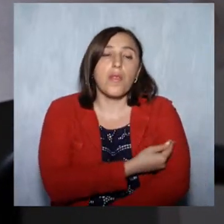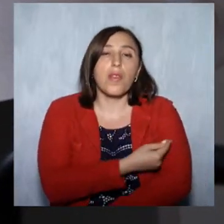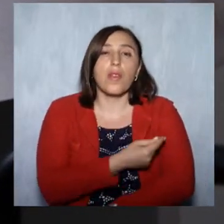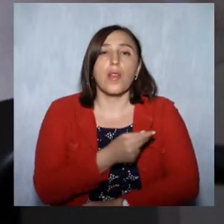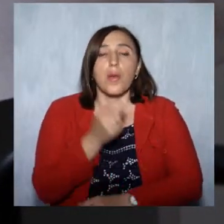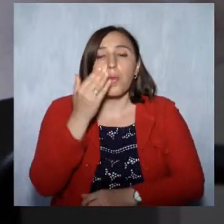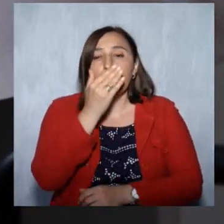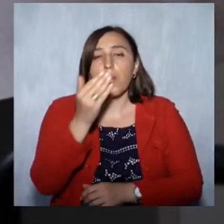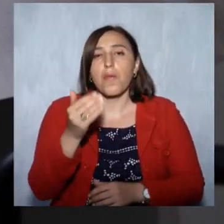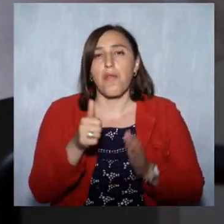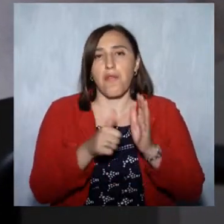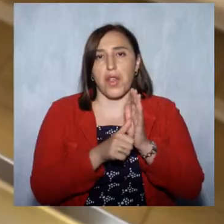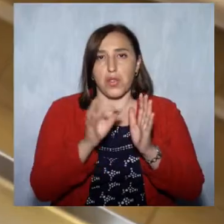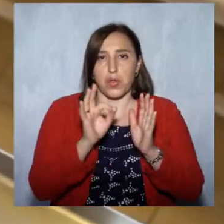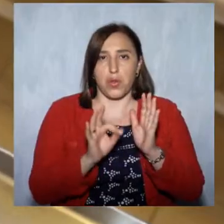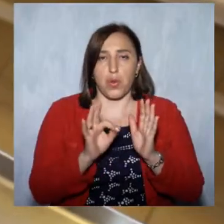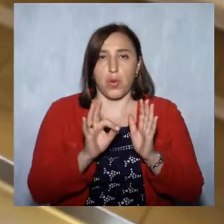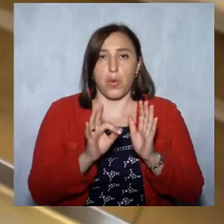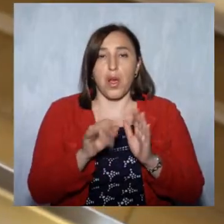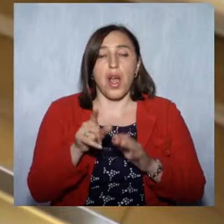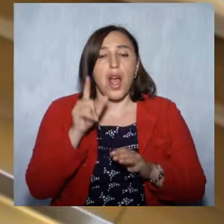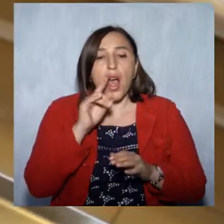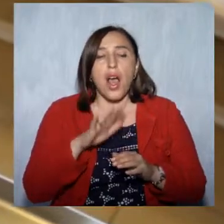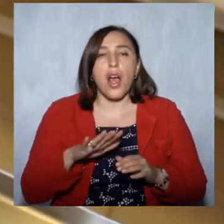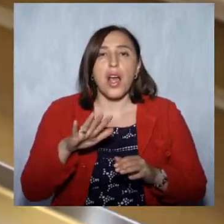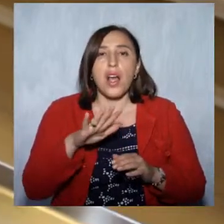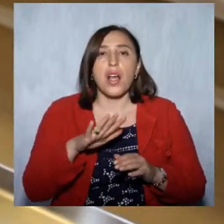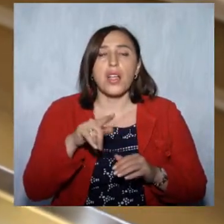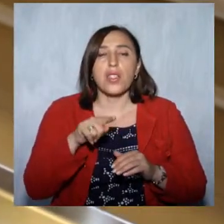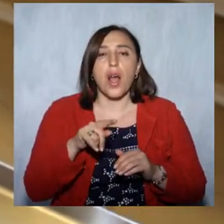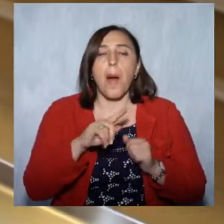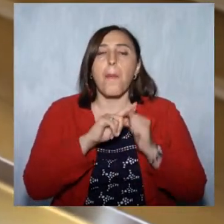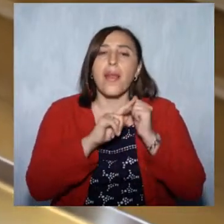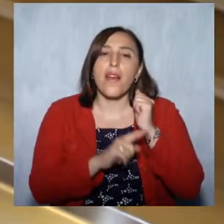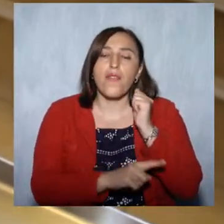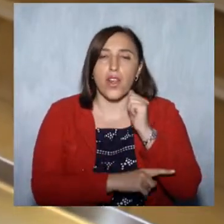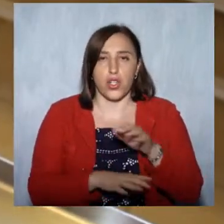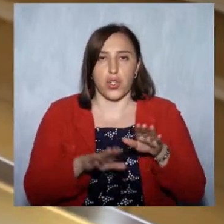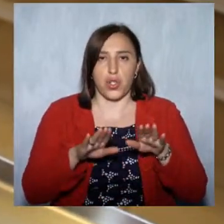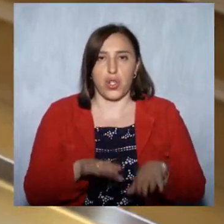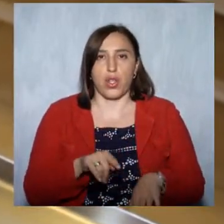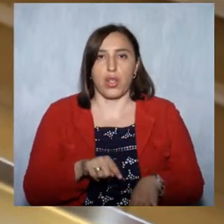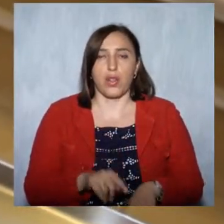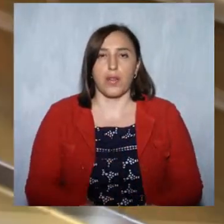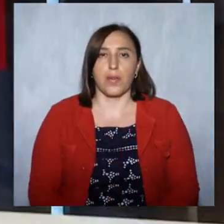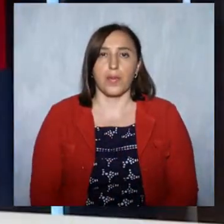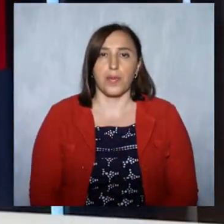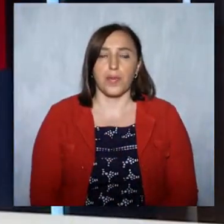էլ չի հասնում։ Այս առումով Հայաստանը շարունակում է մնալ տարածաշրջանում ամենավերջին տեղում։